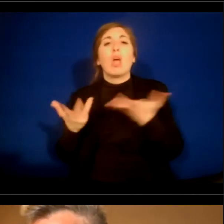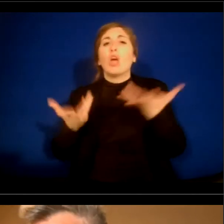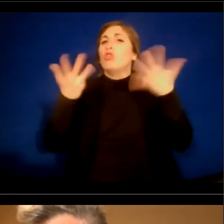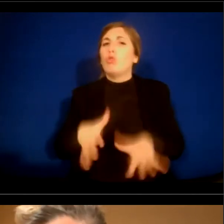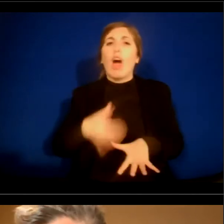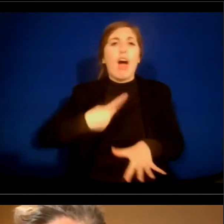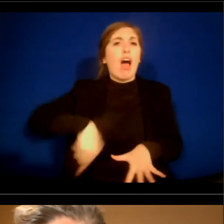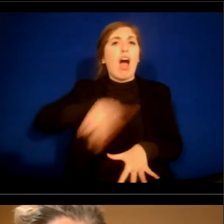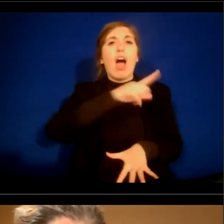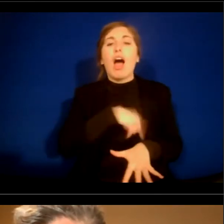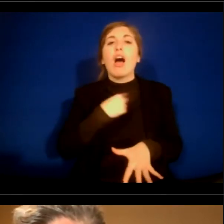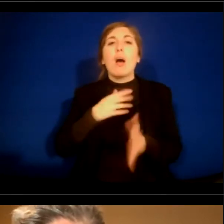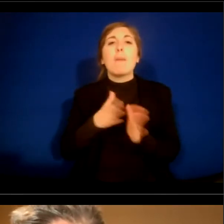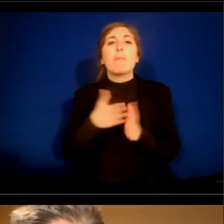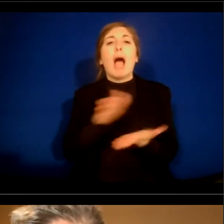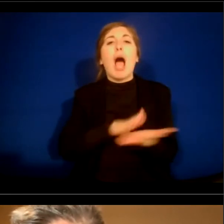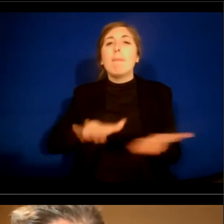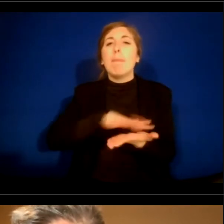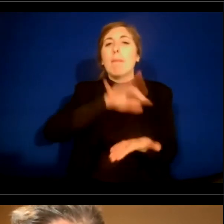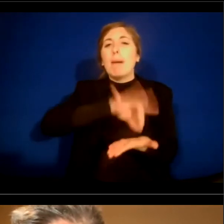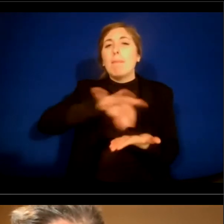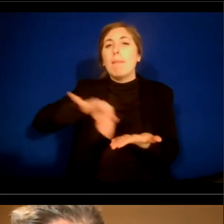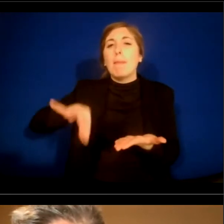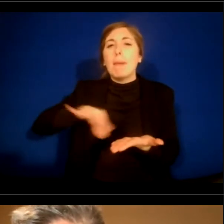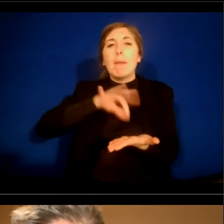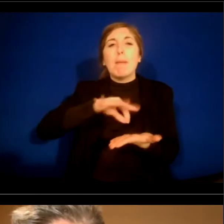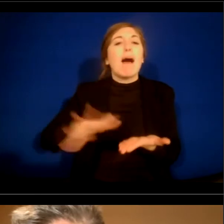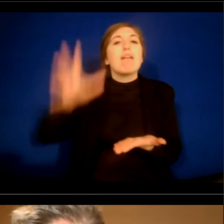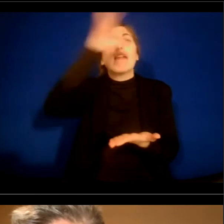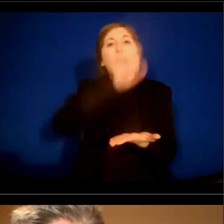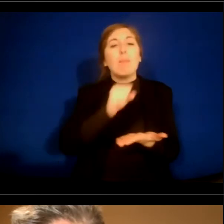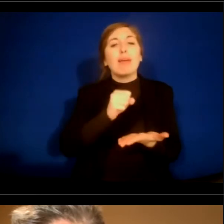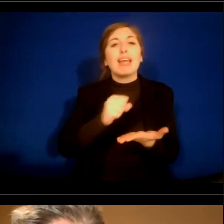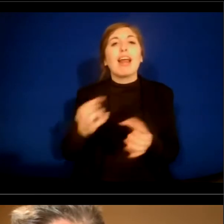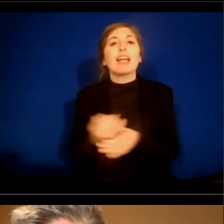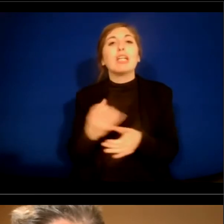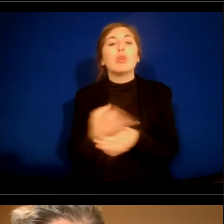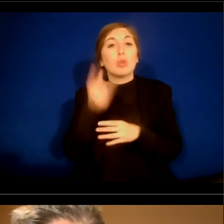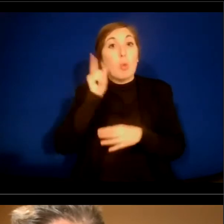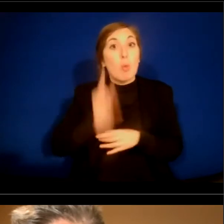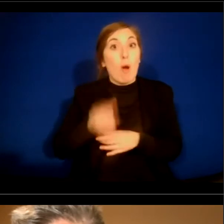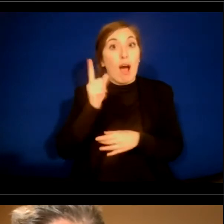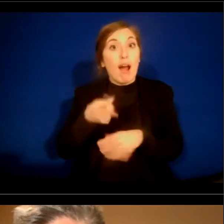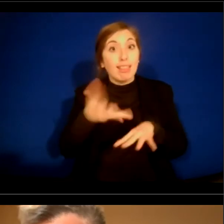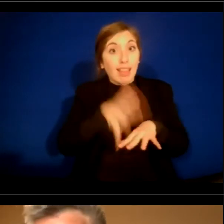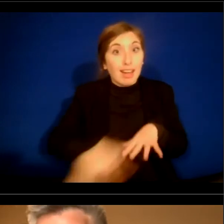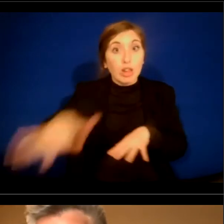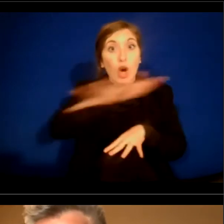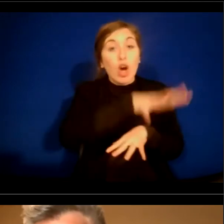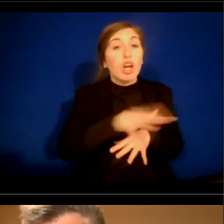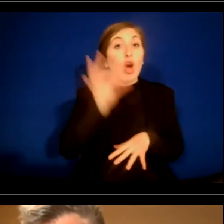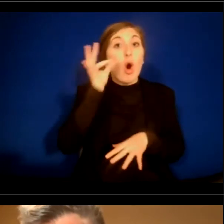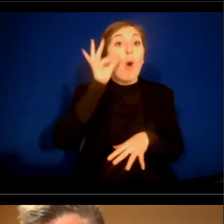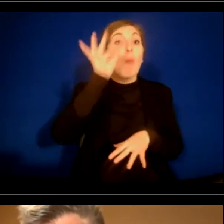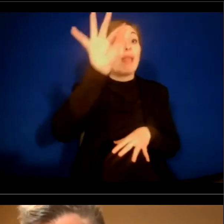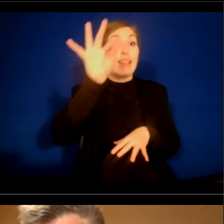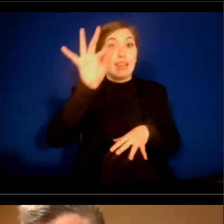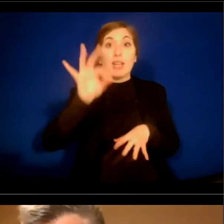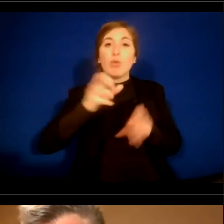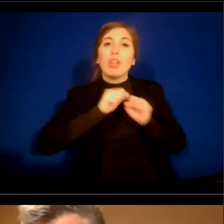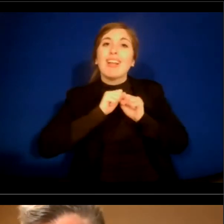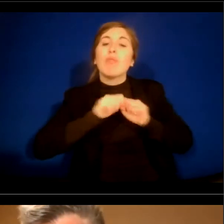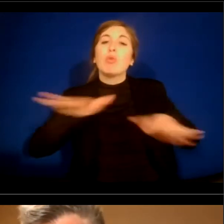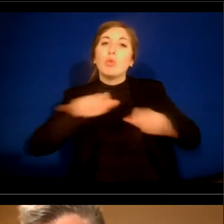mappare le risorse che ci sono sul territorio affinché l'accoglienza diffusa sia un'accoglienza diffusa veramente, cioè le comunità stesse